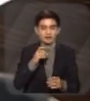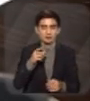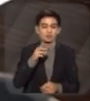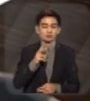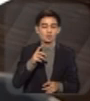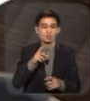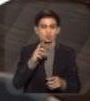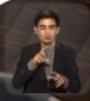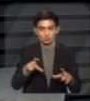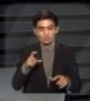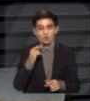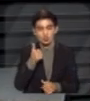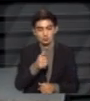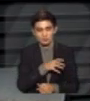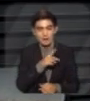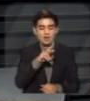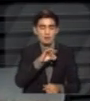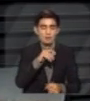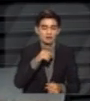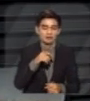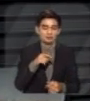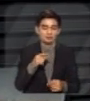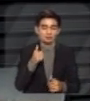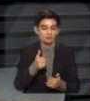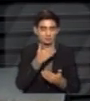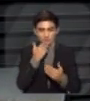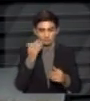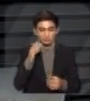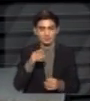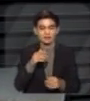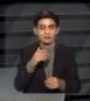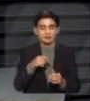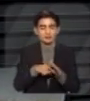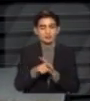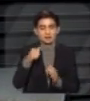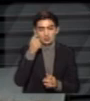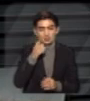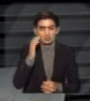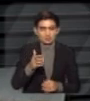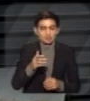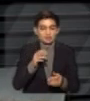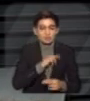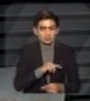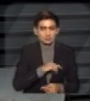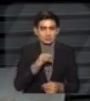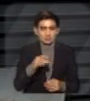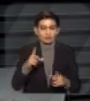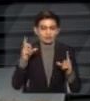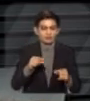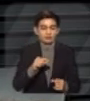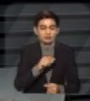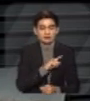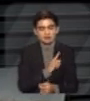то ломбардам не очень. Ломбарды будут работать по 56% годовыми. То есть для нас это огромное снижение